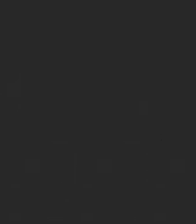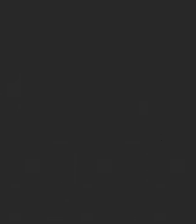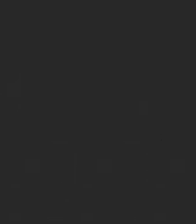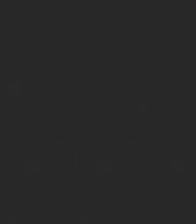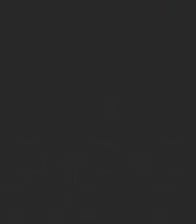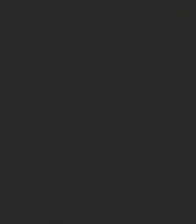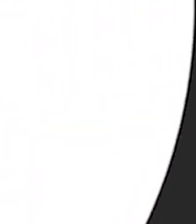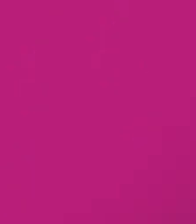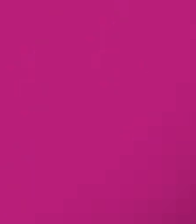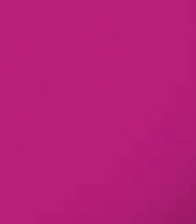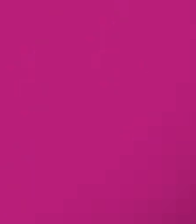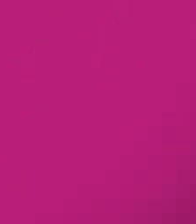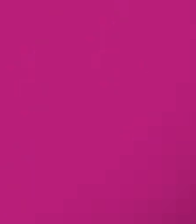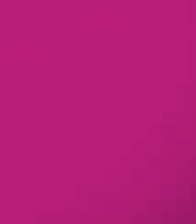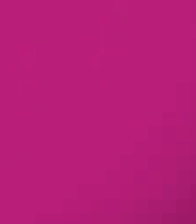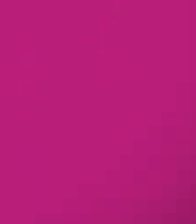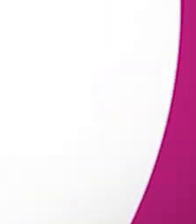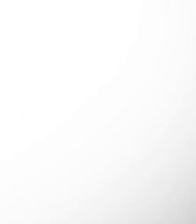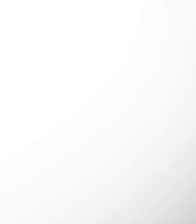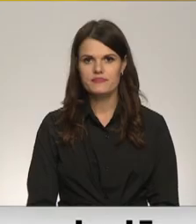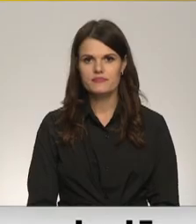Re, viss ēters ir te!